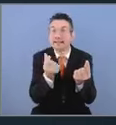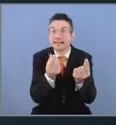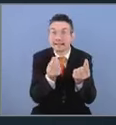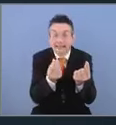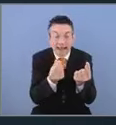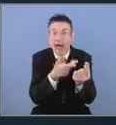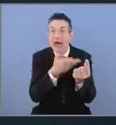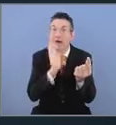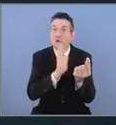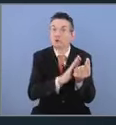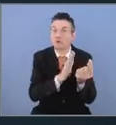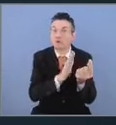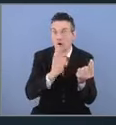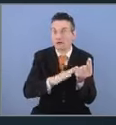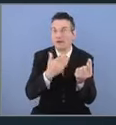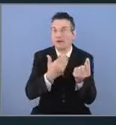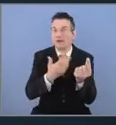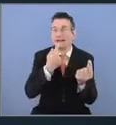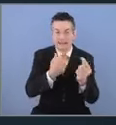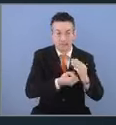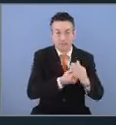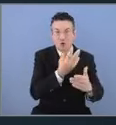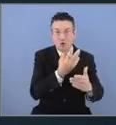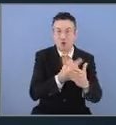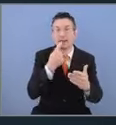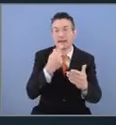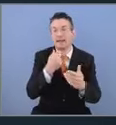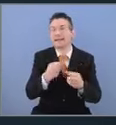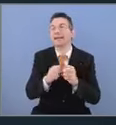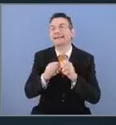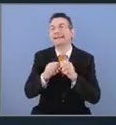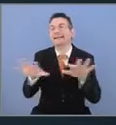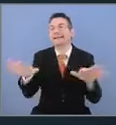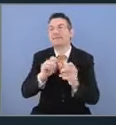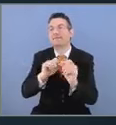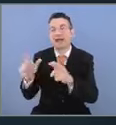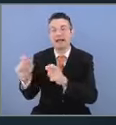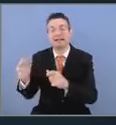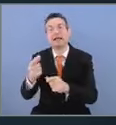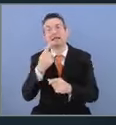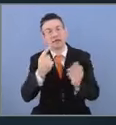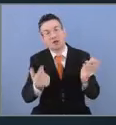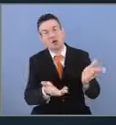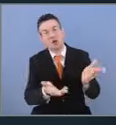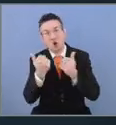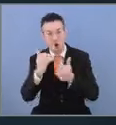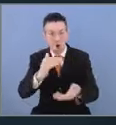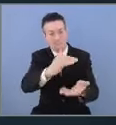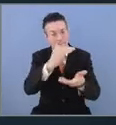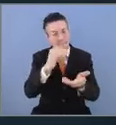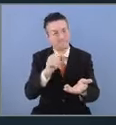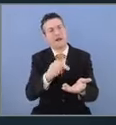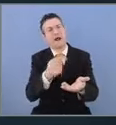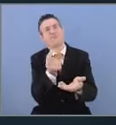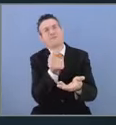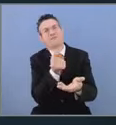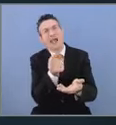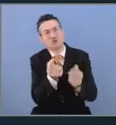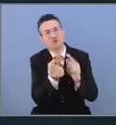chi produce, per chi distribuisce, ma soprattutto per il consumatore, che deve, diciamo, sapere che se mangia